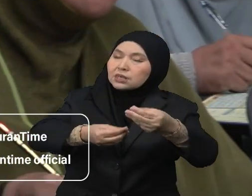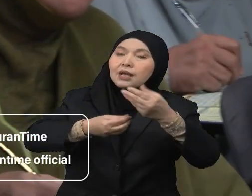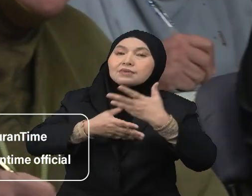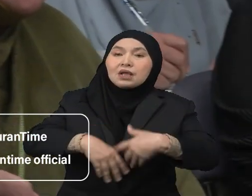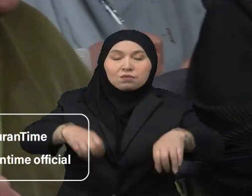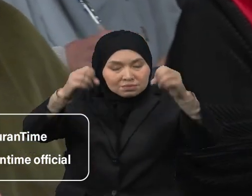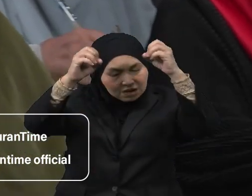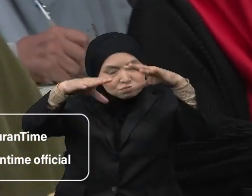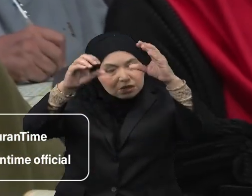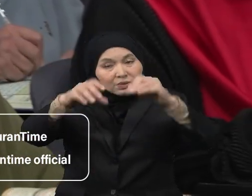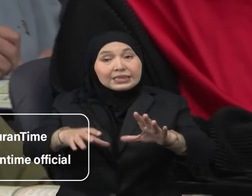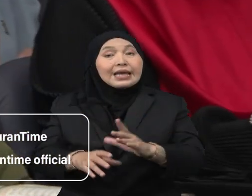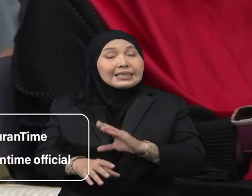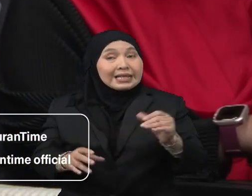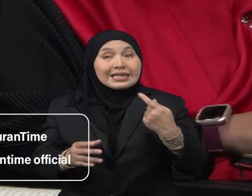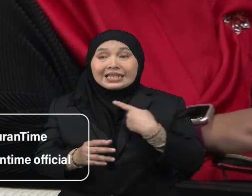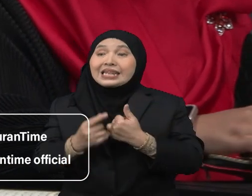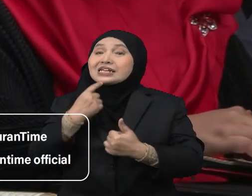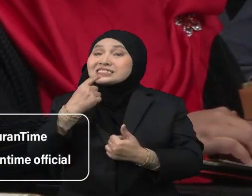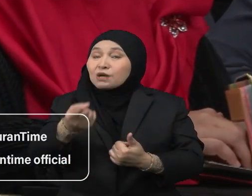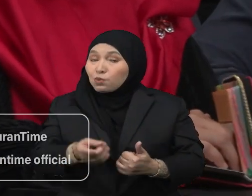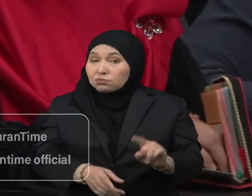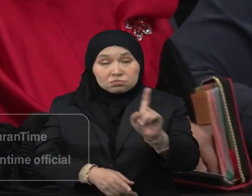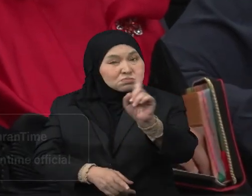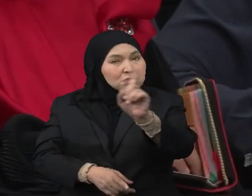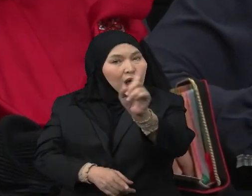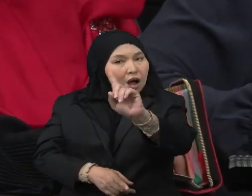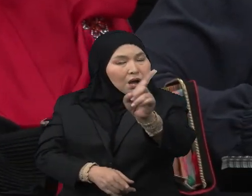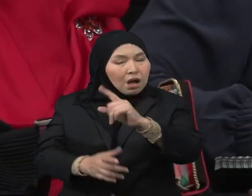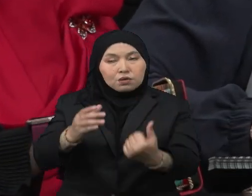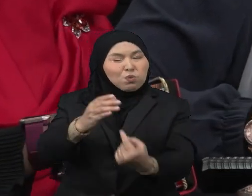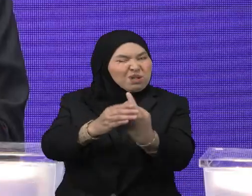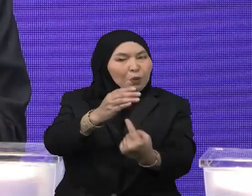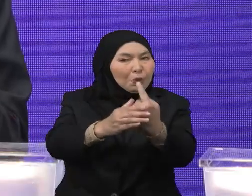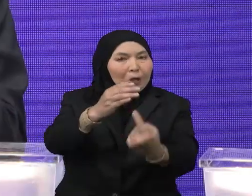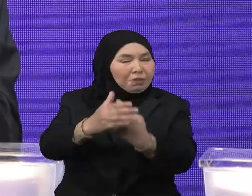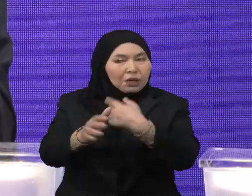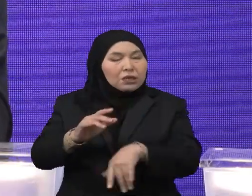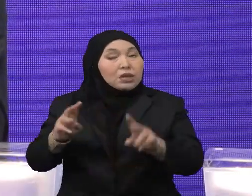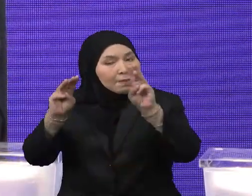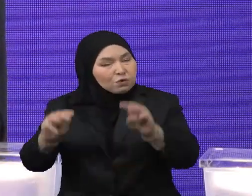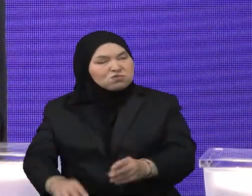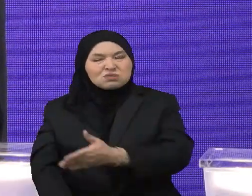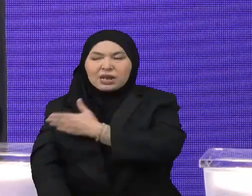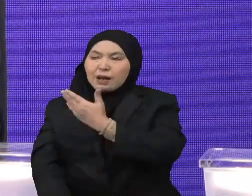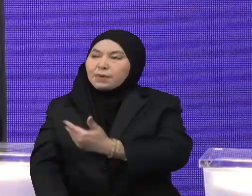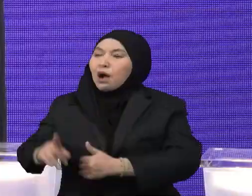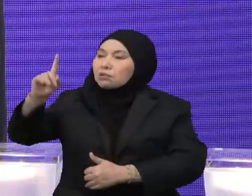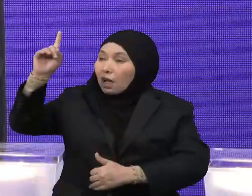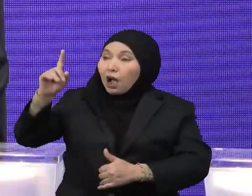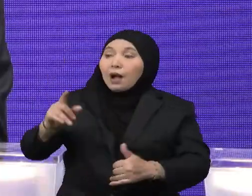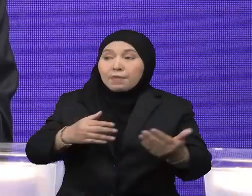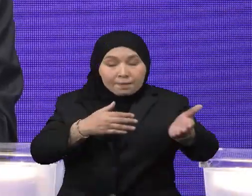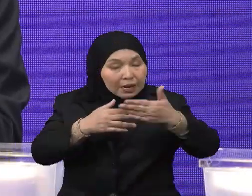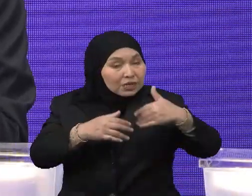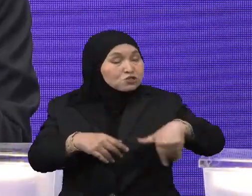kurniaan Jadi pendek kata tadi yang kita sebutkan jangan kita mungkin-mungkin lah karena kita adalah manusia dan juga hamba Allah Subhanahu Wa Ta'ala berbalik pada